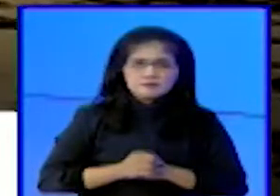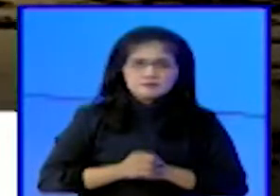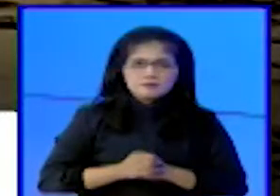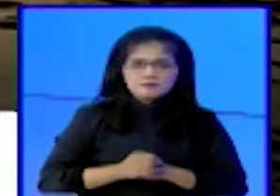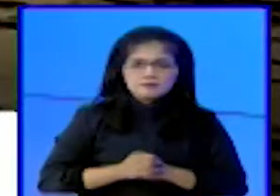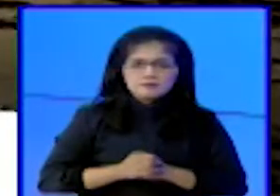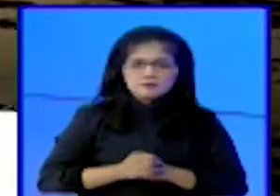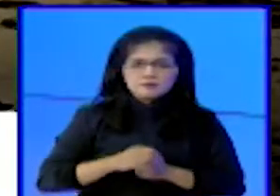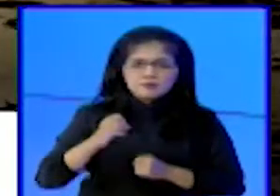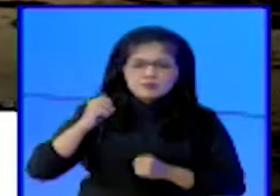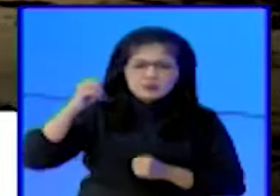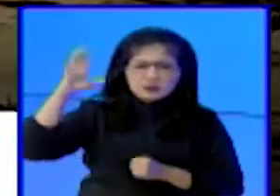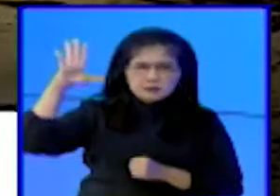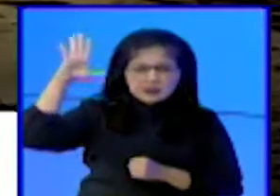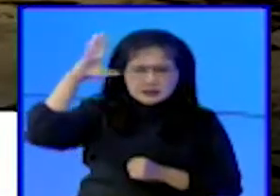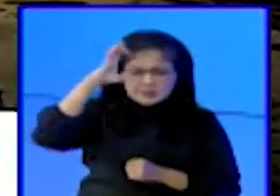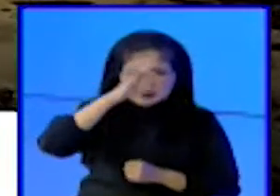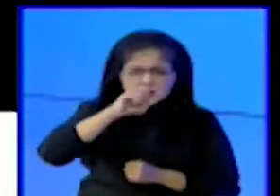Matahari bersinar di ufuk timur.